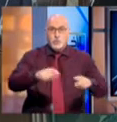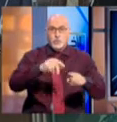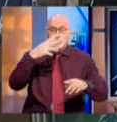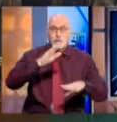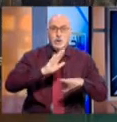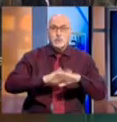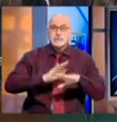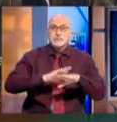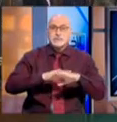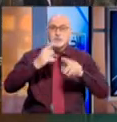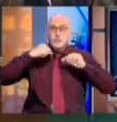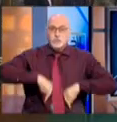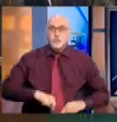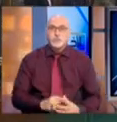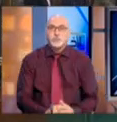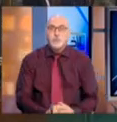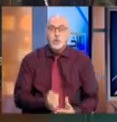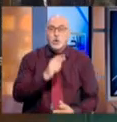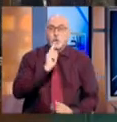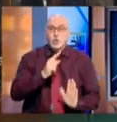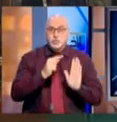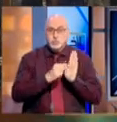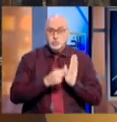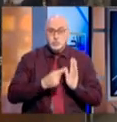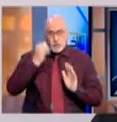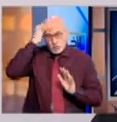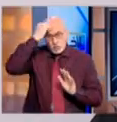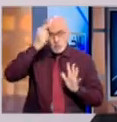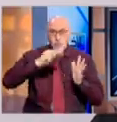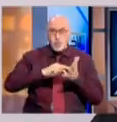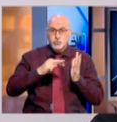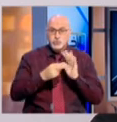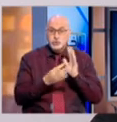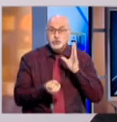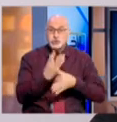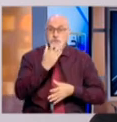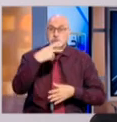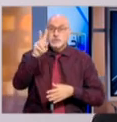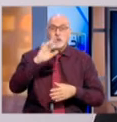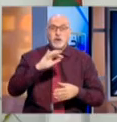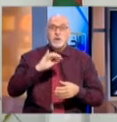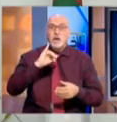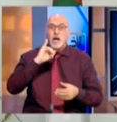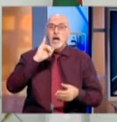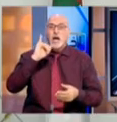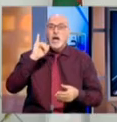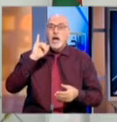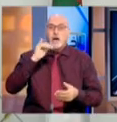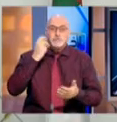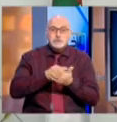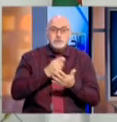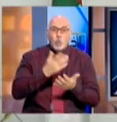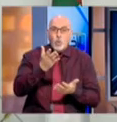لمجلس الوزراء، تناول بالدراسة والمناقشة مشروع القانون الجديد للاستثمار الذي تضمن جملة